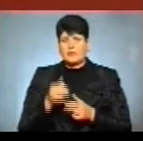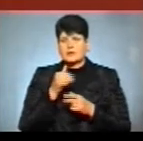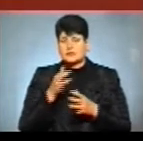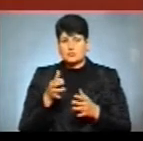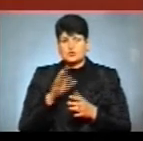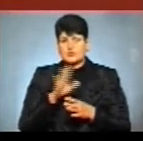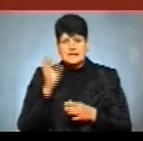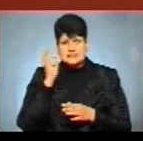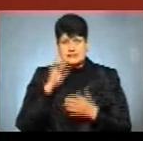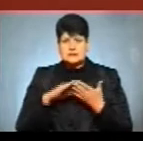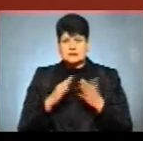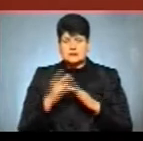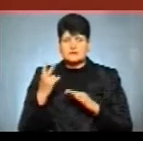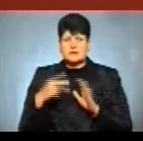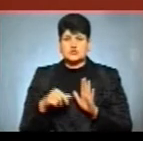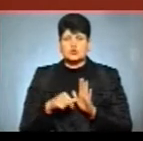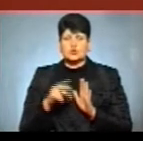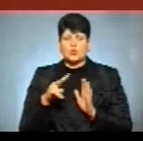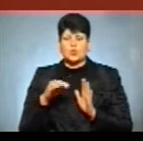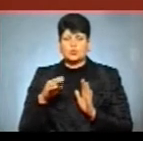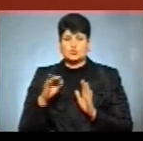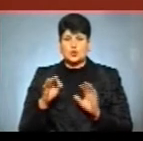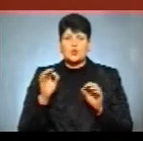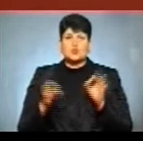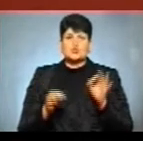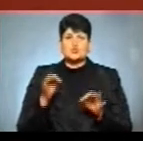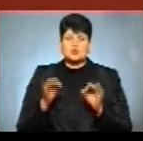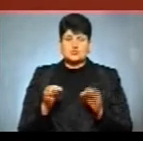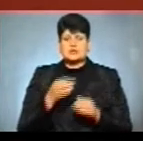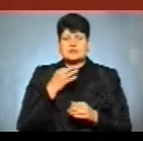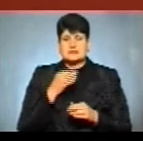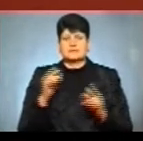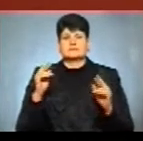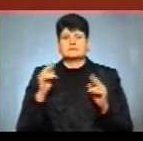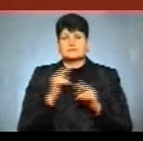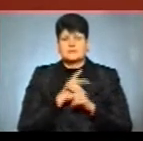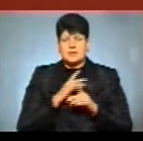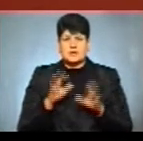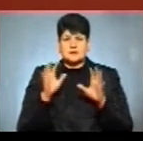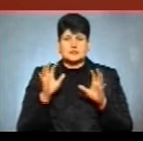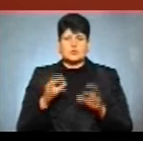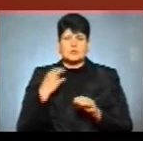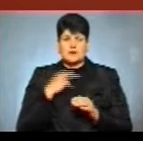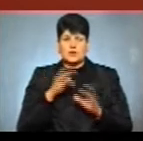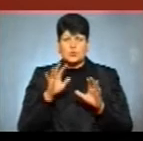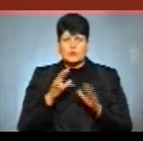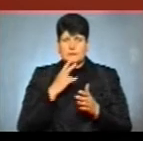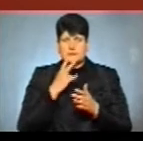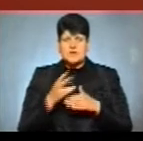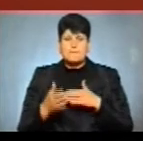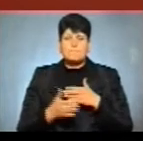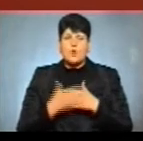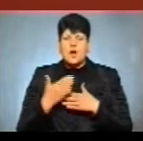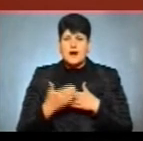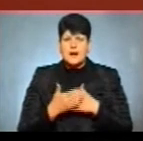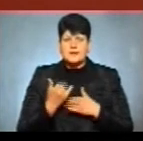згадати ситуацію таку, що 26 лютого Конституційний суд визнав неконституційною статтю Кримінального кодексу, яка передбачає